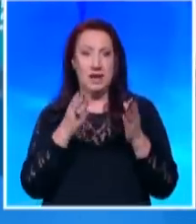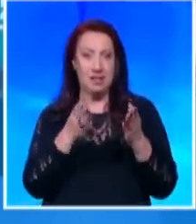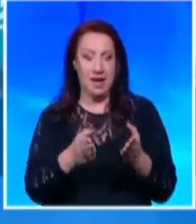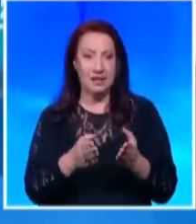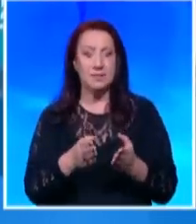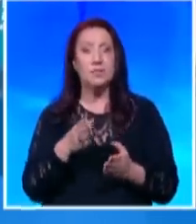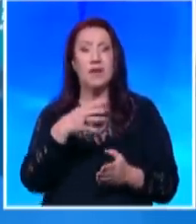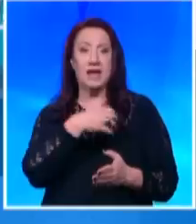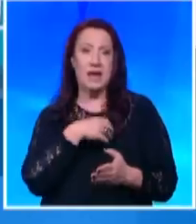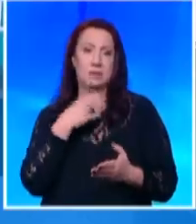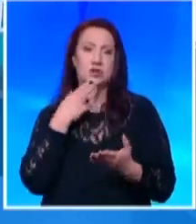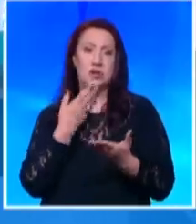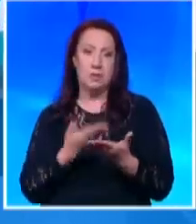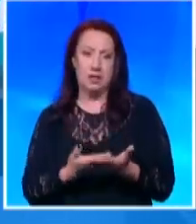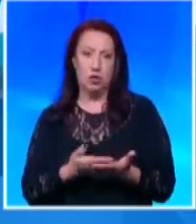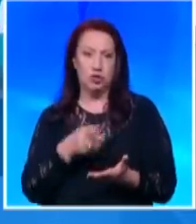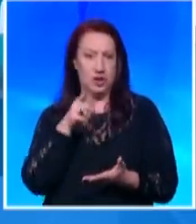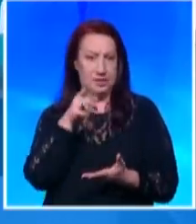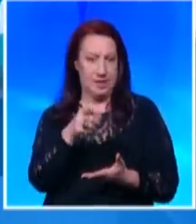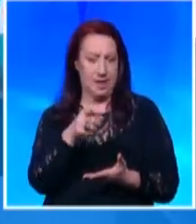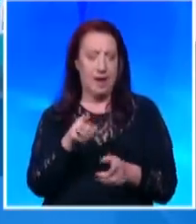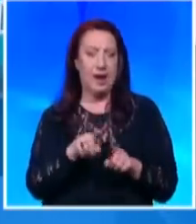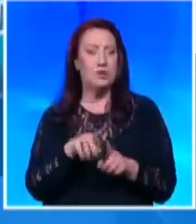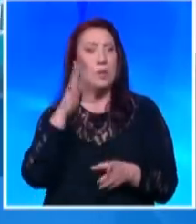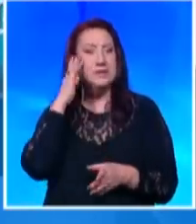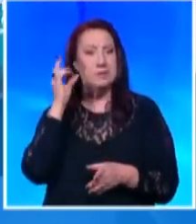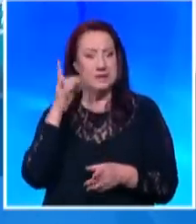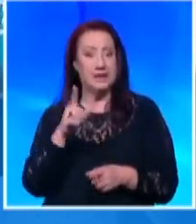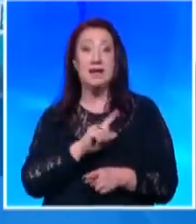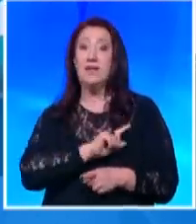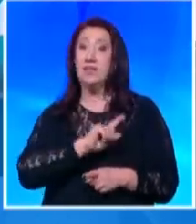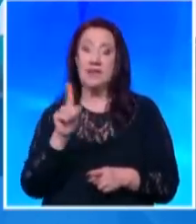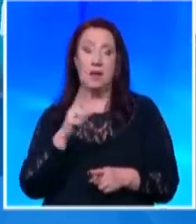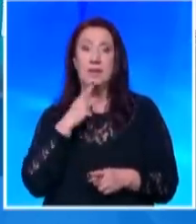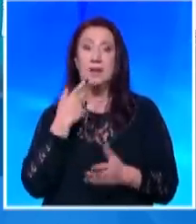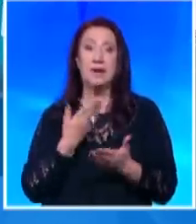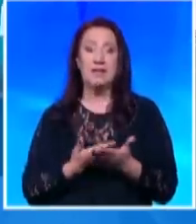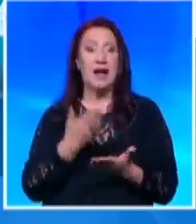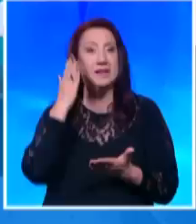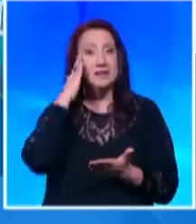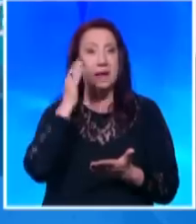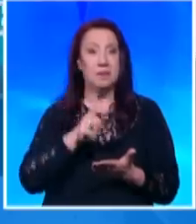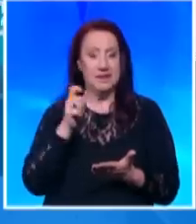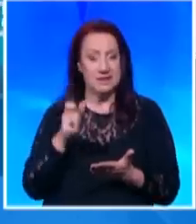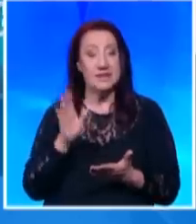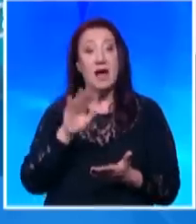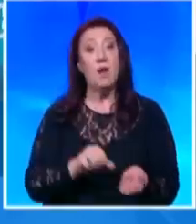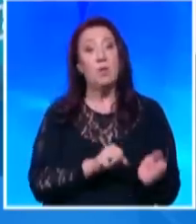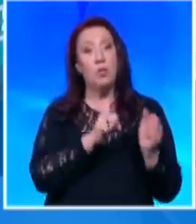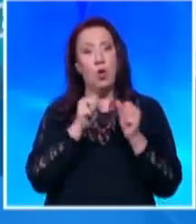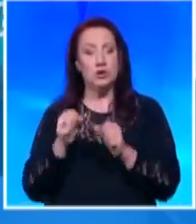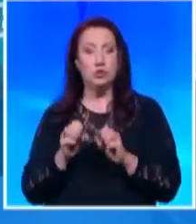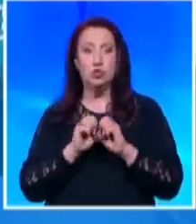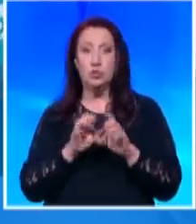предложат премиер, но не и министри. Министрите ще станат ясни, след като стане ясно каква подкрепа могат да получат от другите